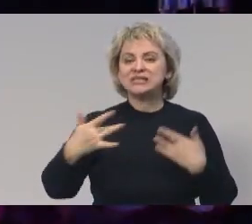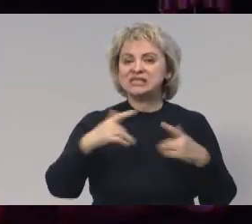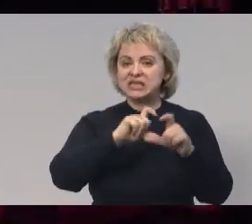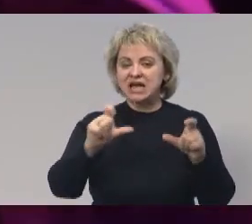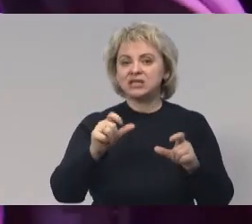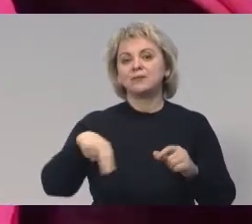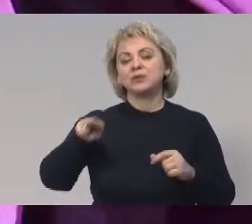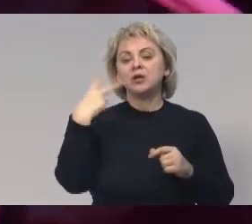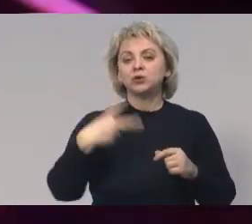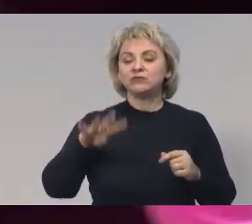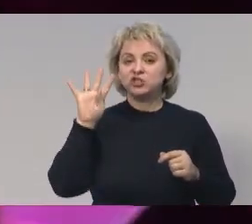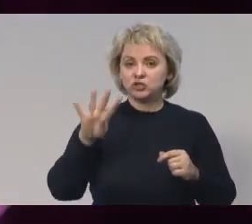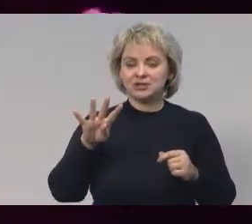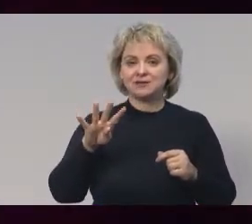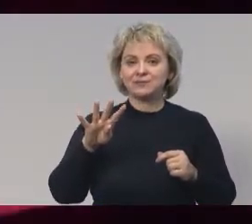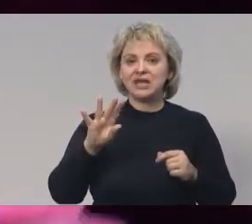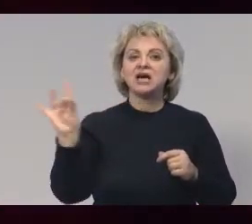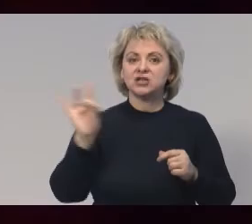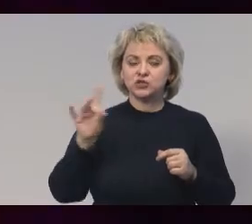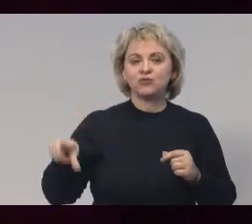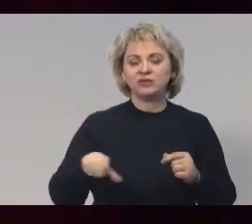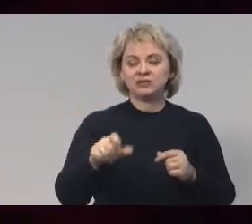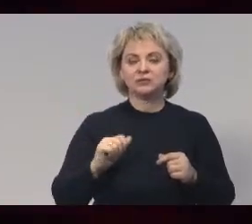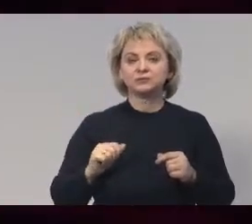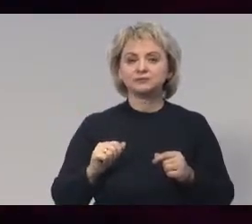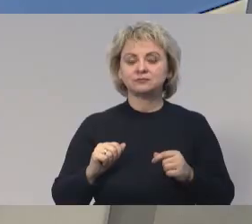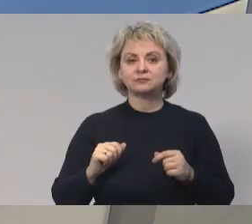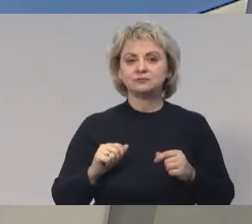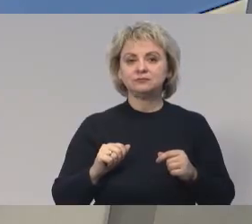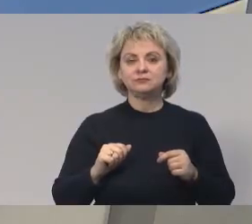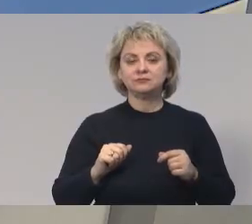Галина Белоусова, Андрей Токарев, Дон 24, Ростов-на-Дону.